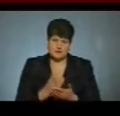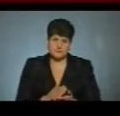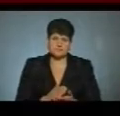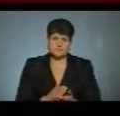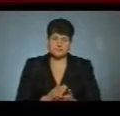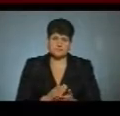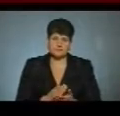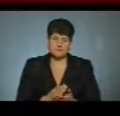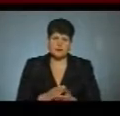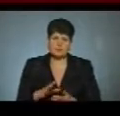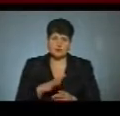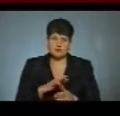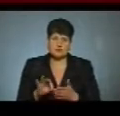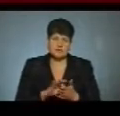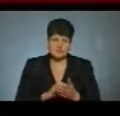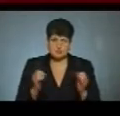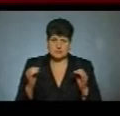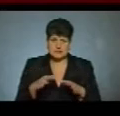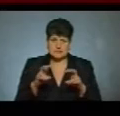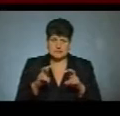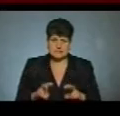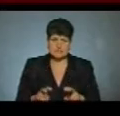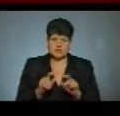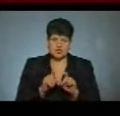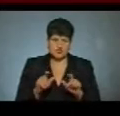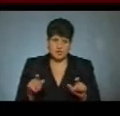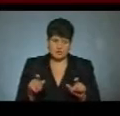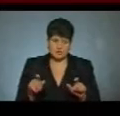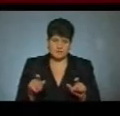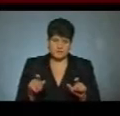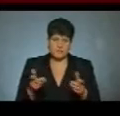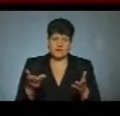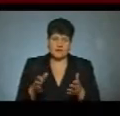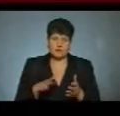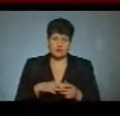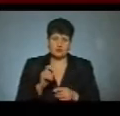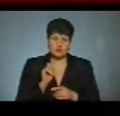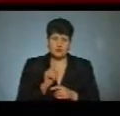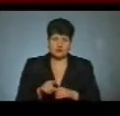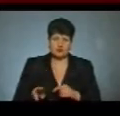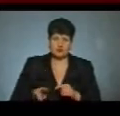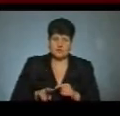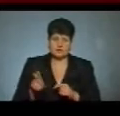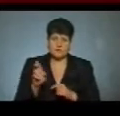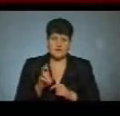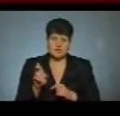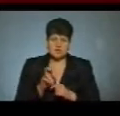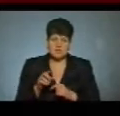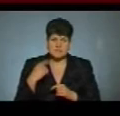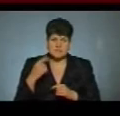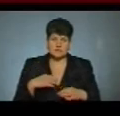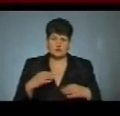COVID-19. Було терміново скликано засідання оперативного штабу, де було доручено директору Бережанського